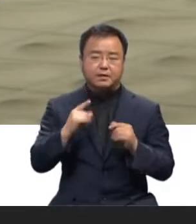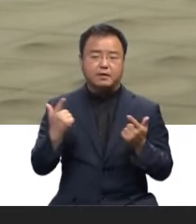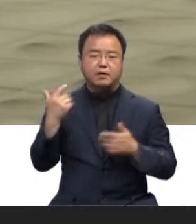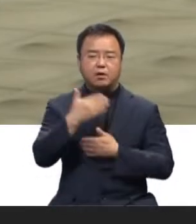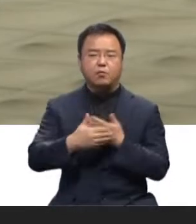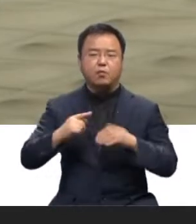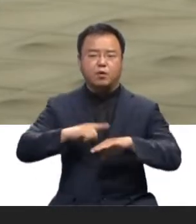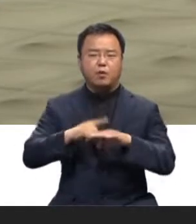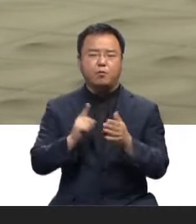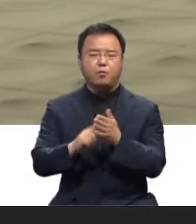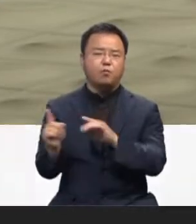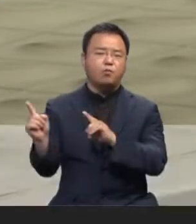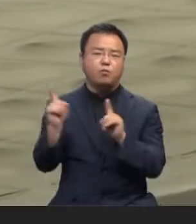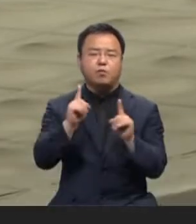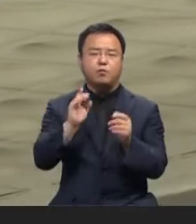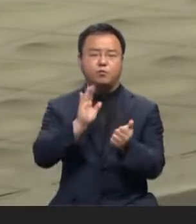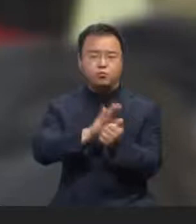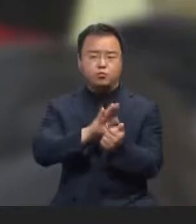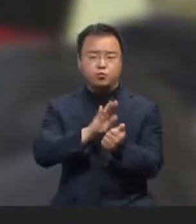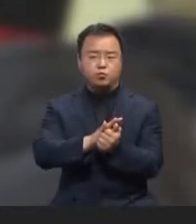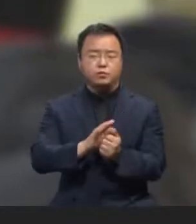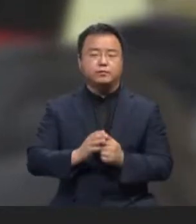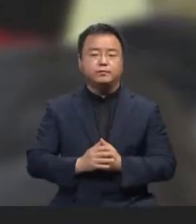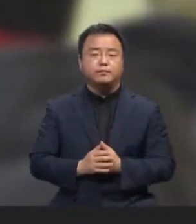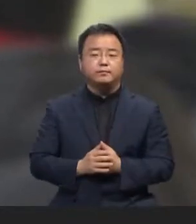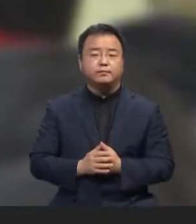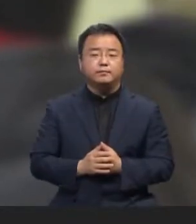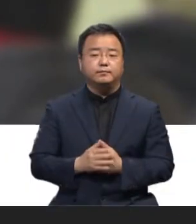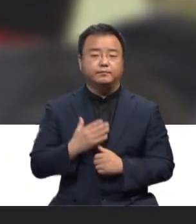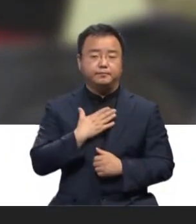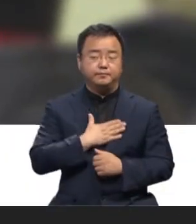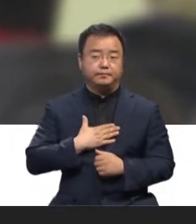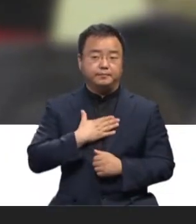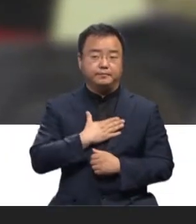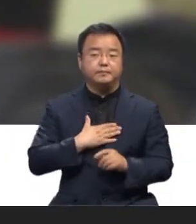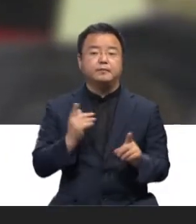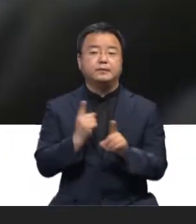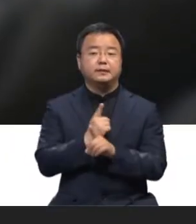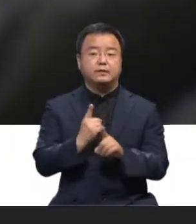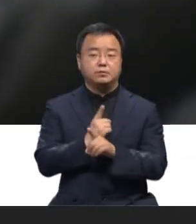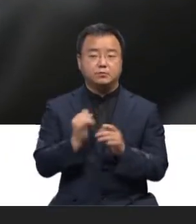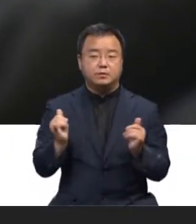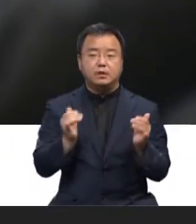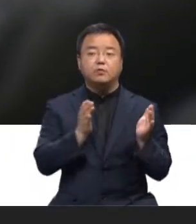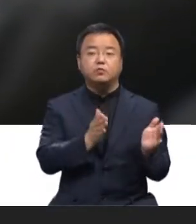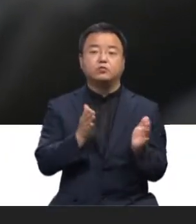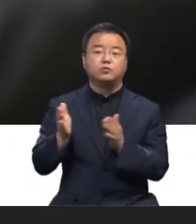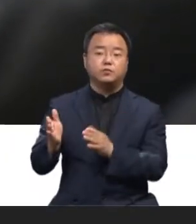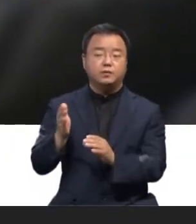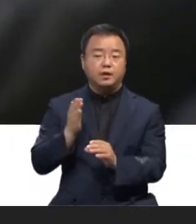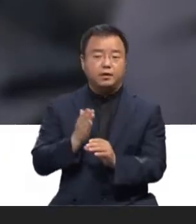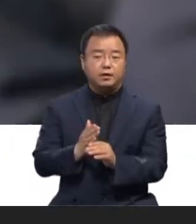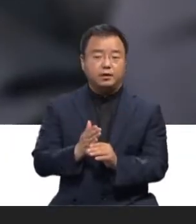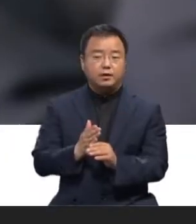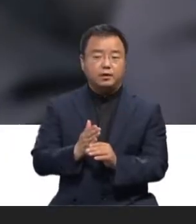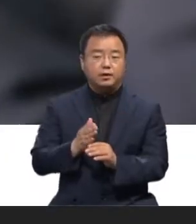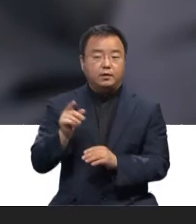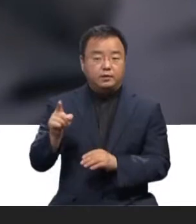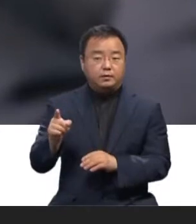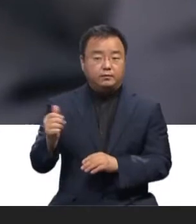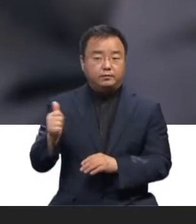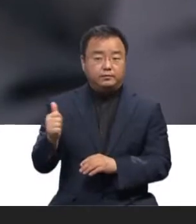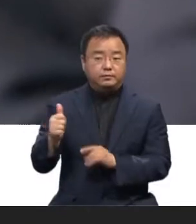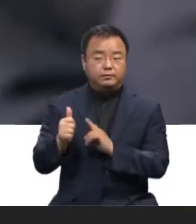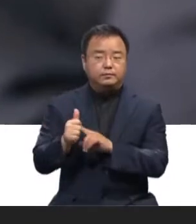회복할 수 있도록 돕는 겁니다 심리치료사 가 배치가 되어 있기 때문에 에그 선생님께서 이